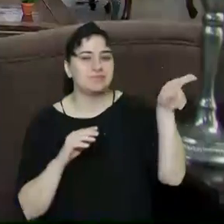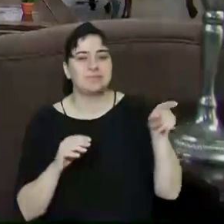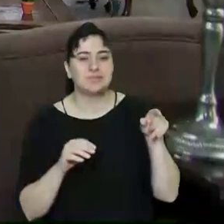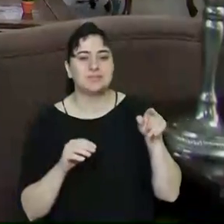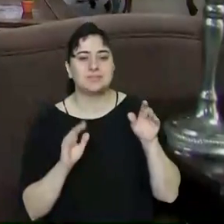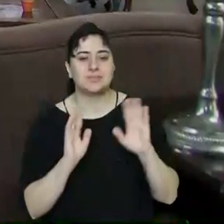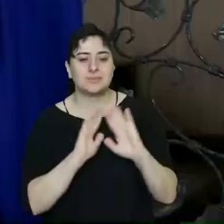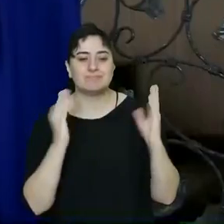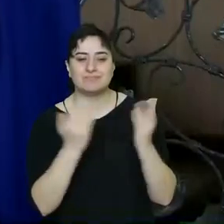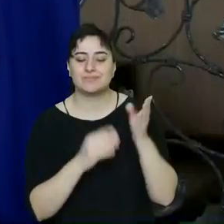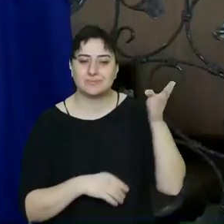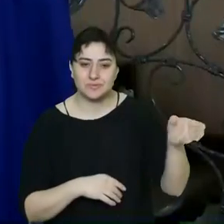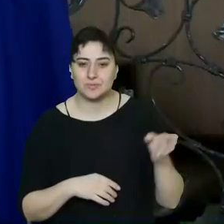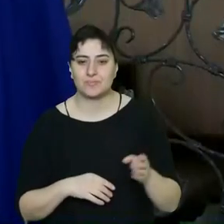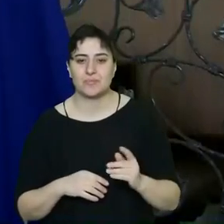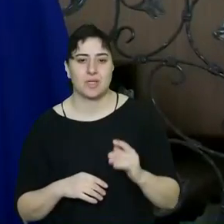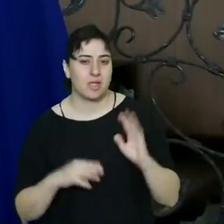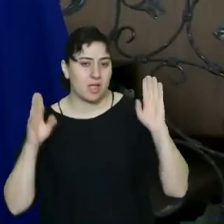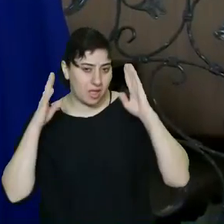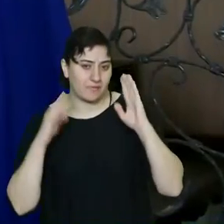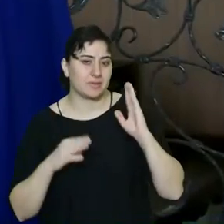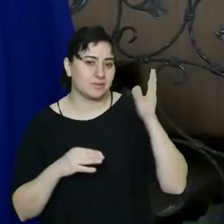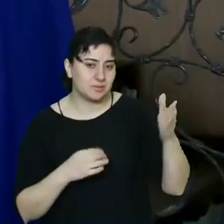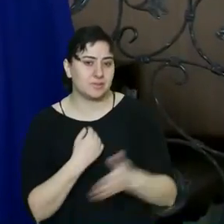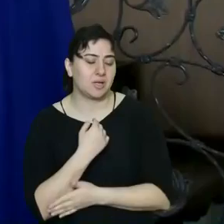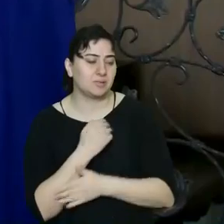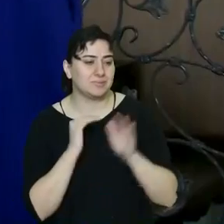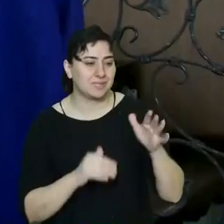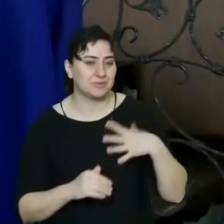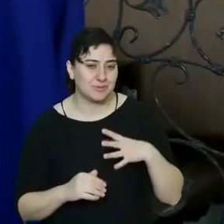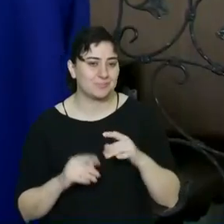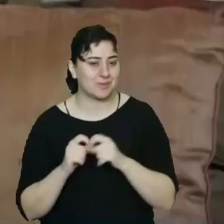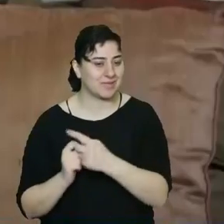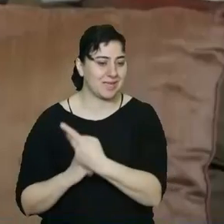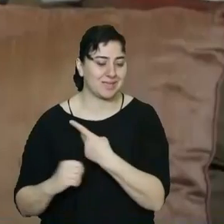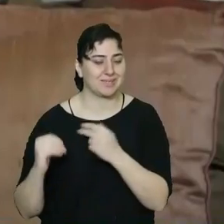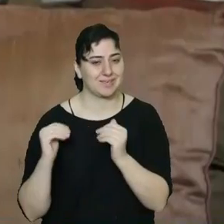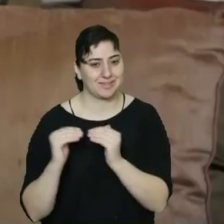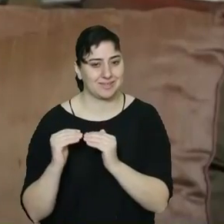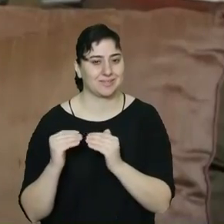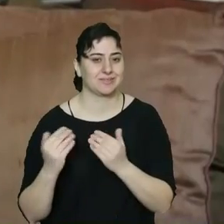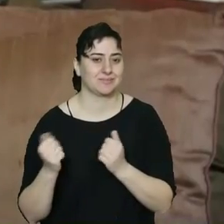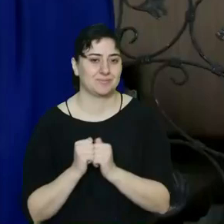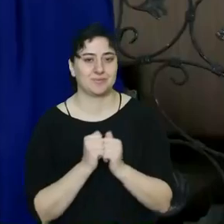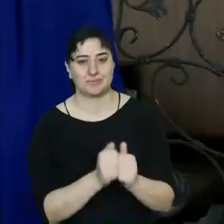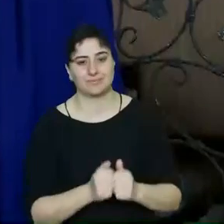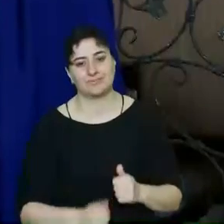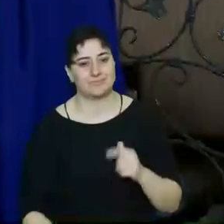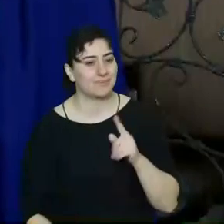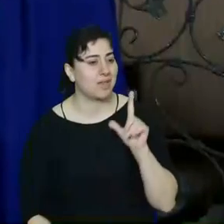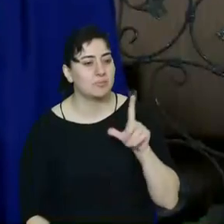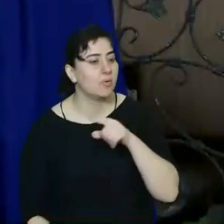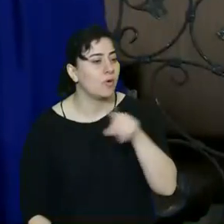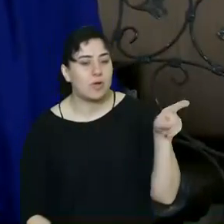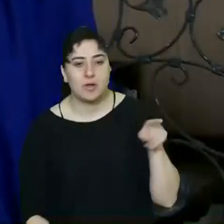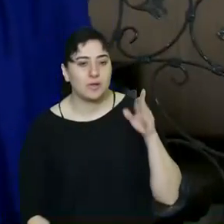Aa niye ki? Hayatım ben ne zamandır hayvan barınaklarına yardım yapmak istiyordum. Sağ olsun Başak da bu duruma ön ayak oldu. Ben de en çok